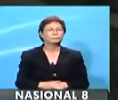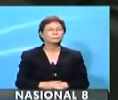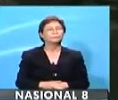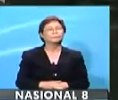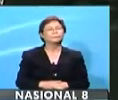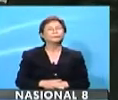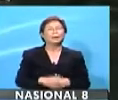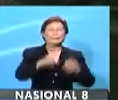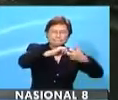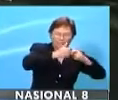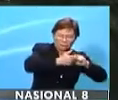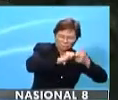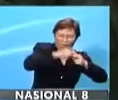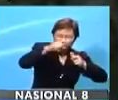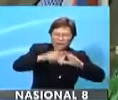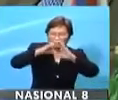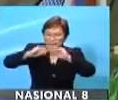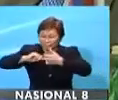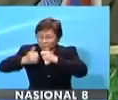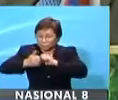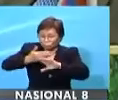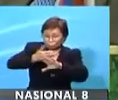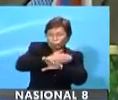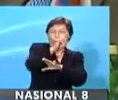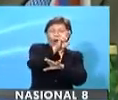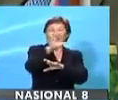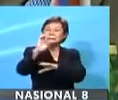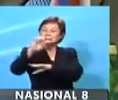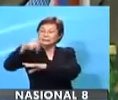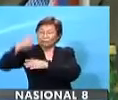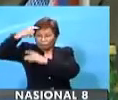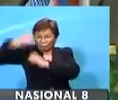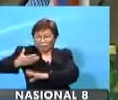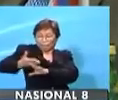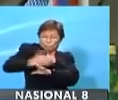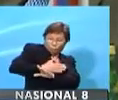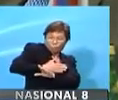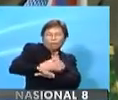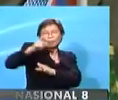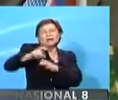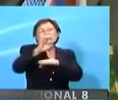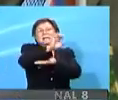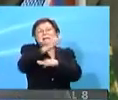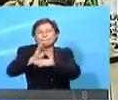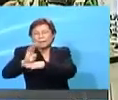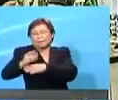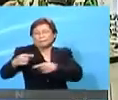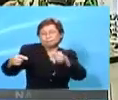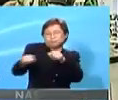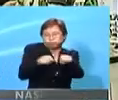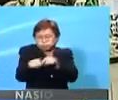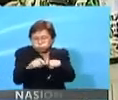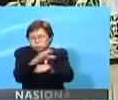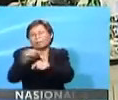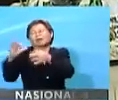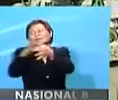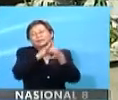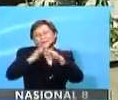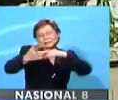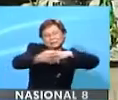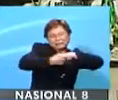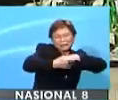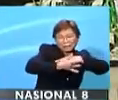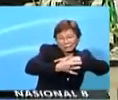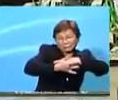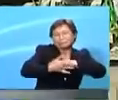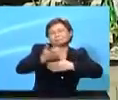Antara isu yang perlu diselesaikan sebelum RCEP dimuktamadkan melibatkan e-perniagaan, persaingan serta kerjasama teknikal